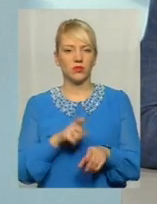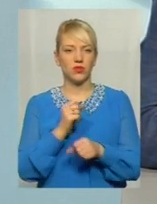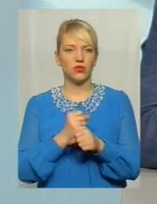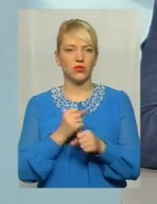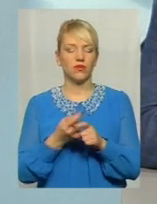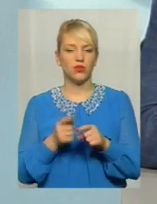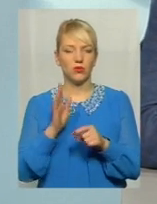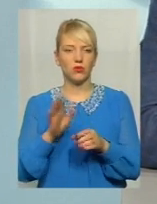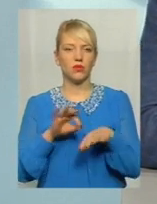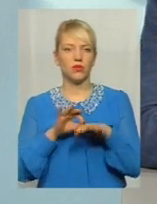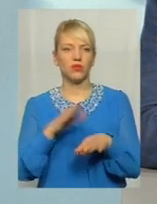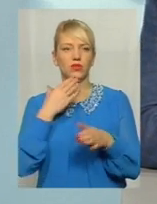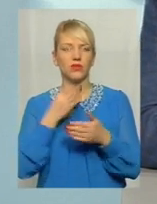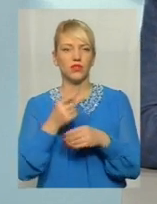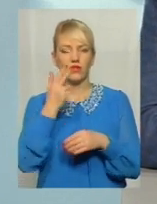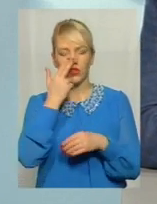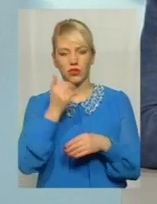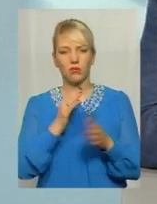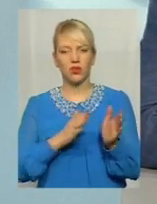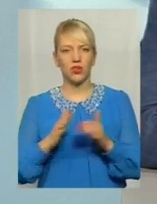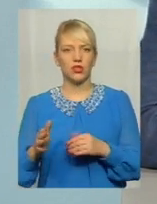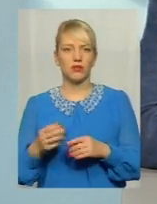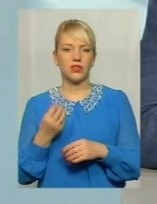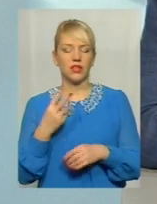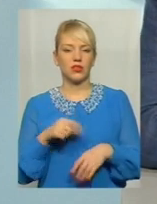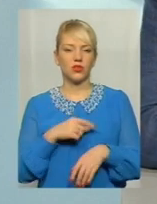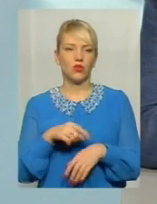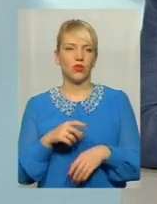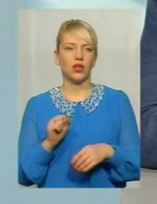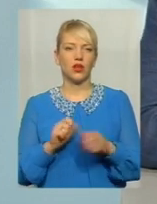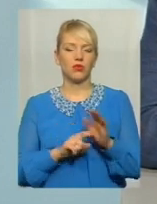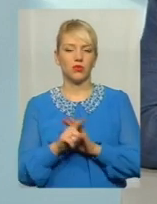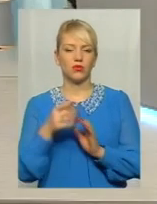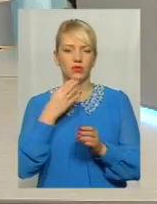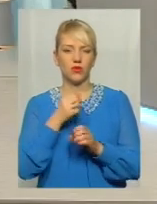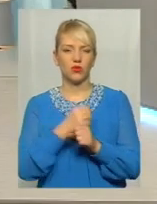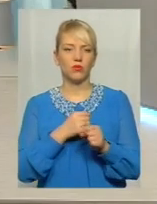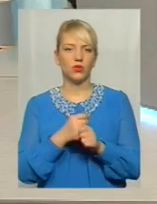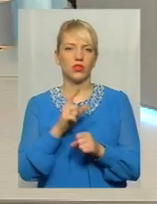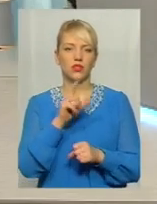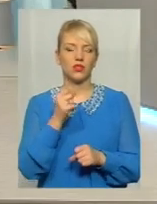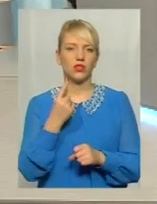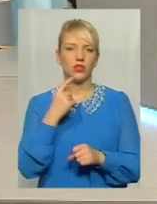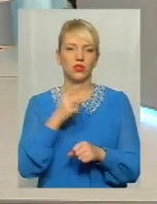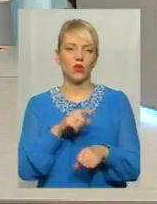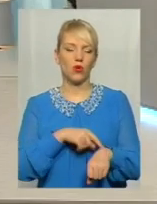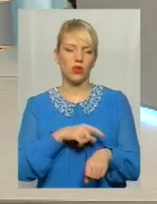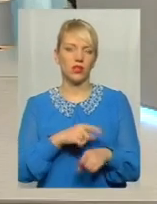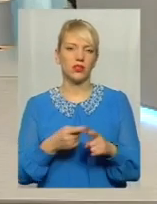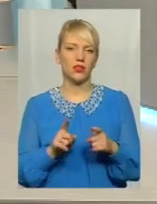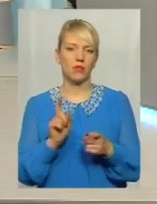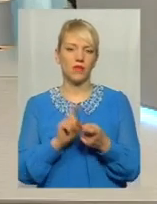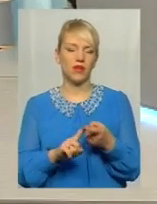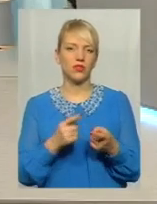почнуть роботу свою не в звичному режимі з 12 години, а почнуть роботу свою з 11 години. Це також пов'язано для того, щоб